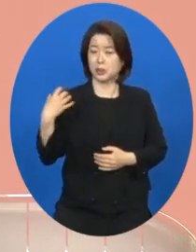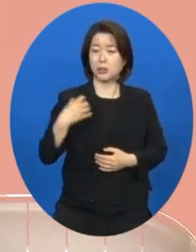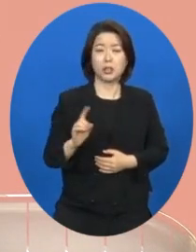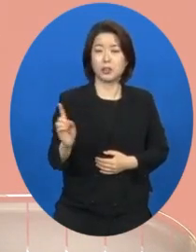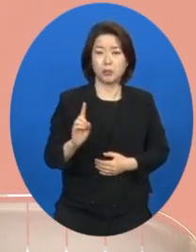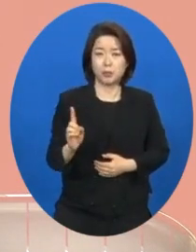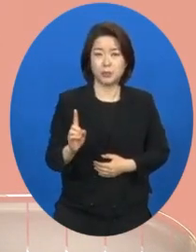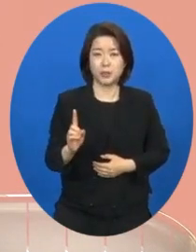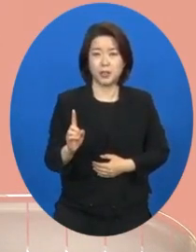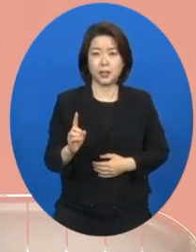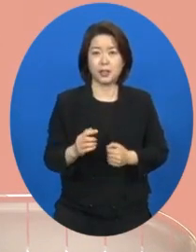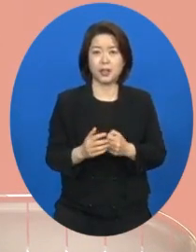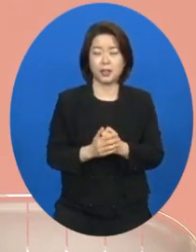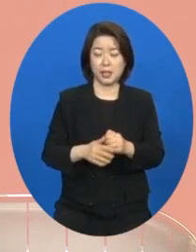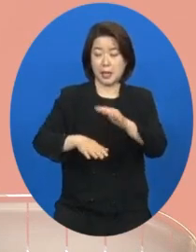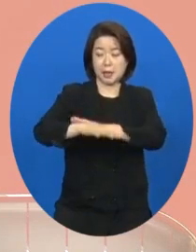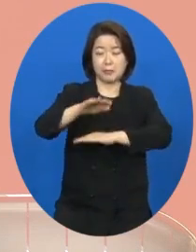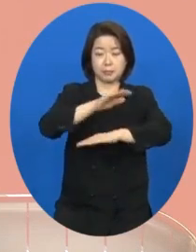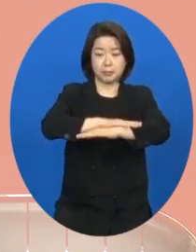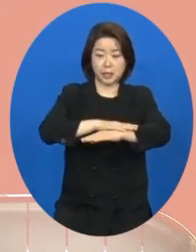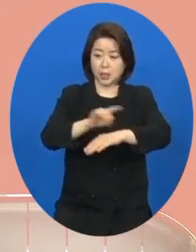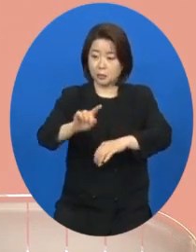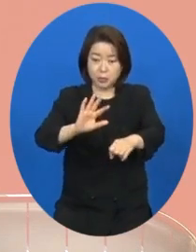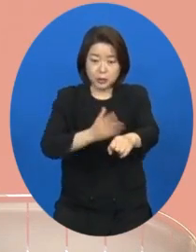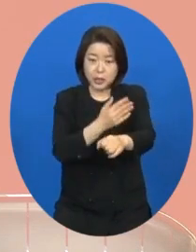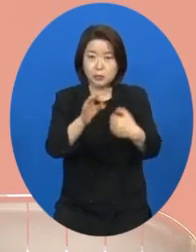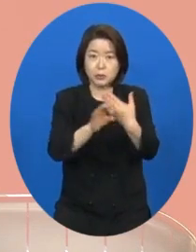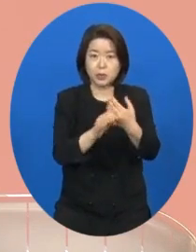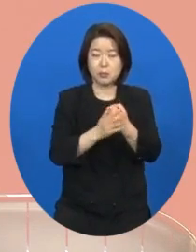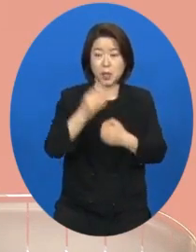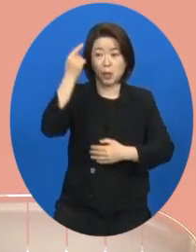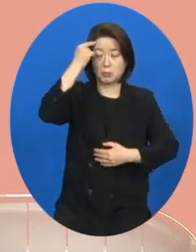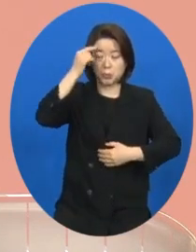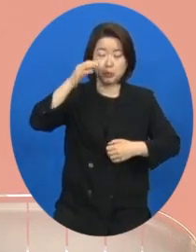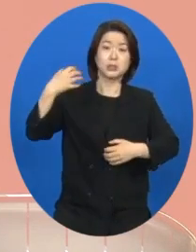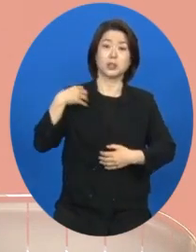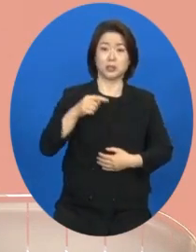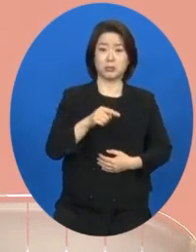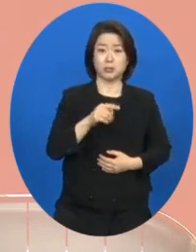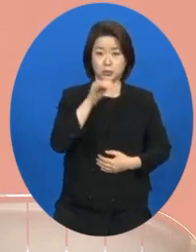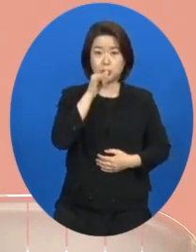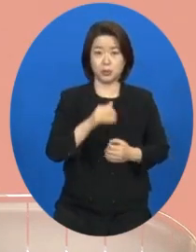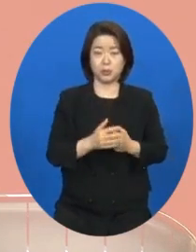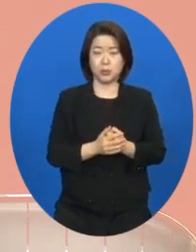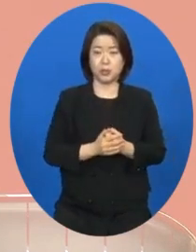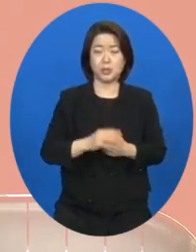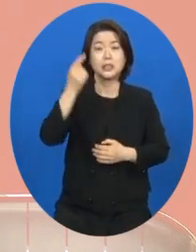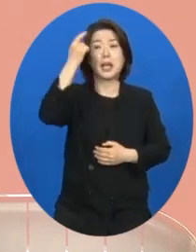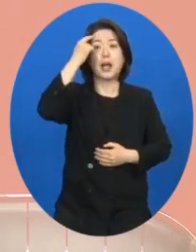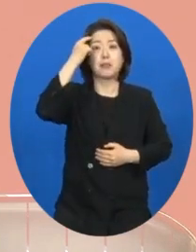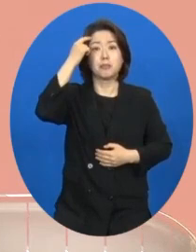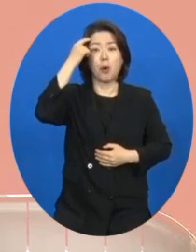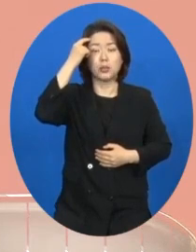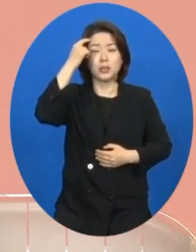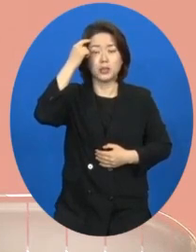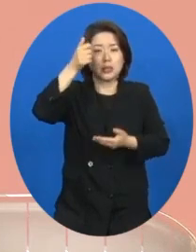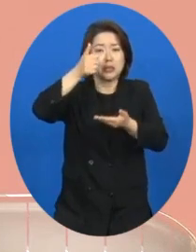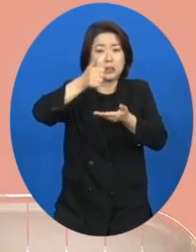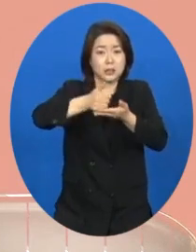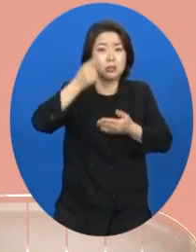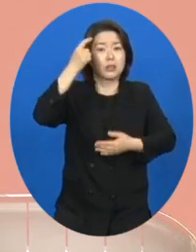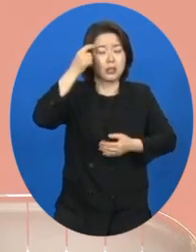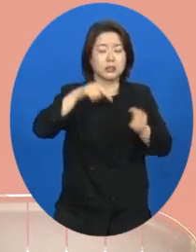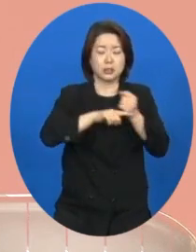뭡니까? 팔다리가 뭘 잘못하면 다 머리가 책임지는 거죠. 그게 머리라고 하는 뜻인 거죠.